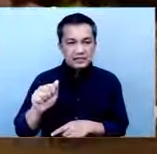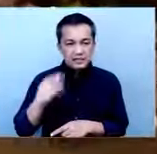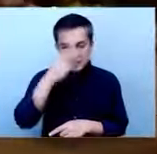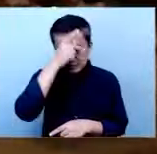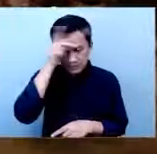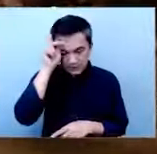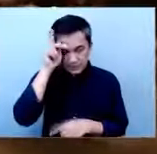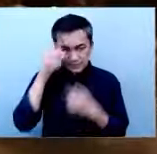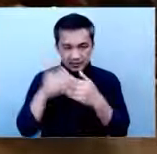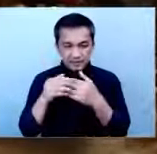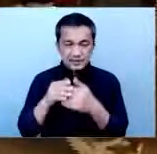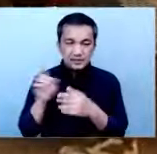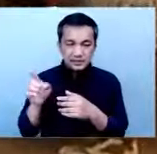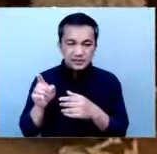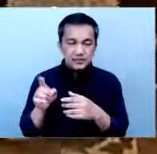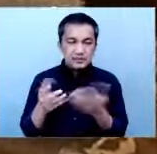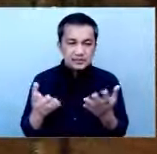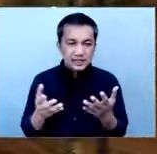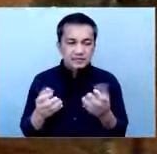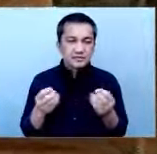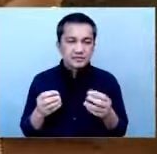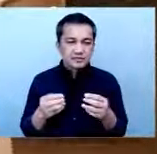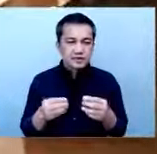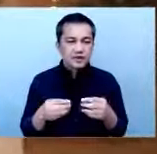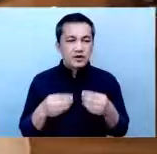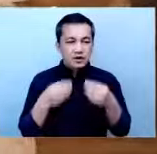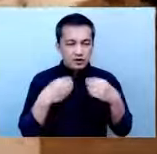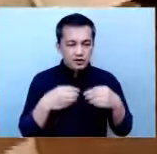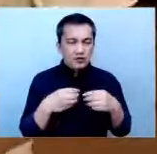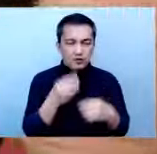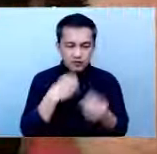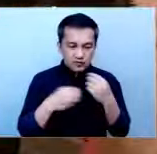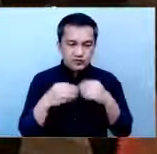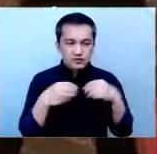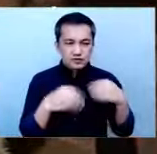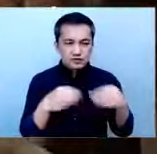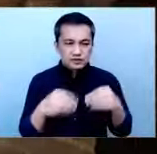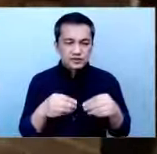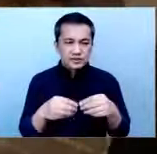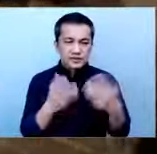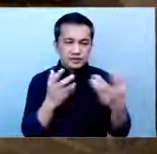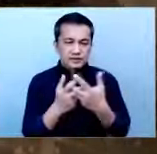lang ang layo nito roon kung saan maraming food stalls na swak sa budget.